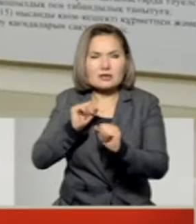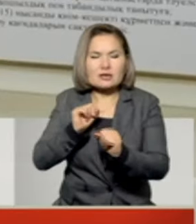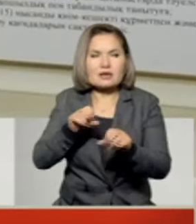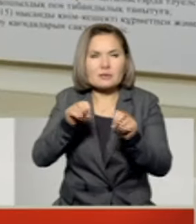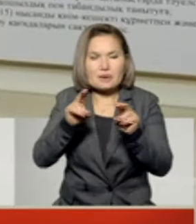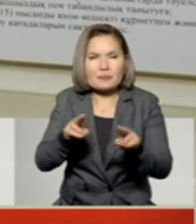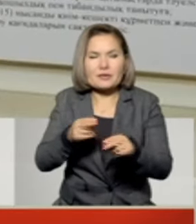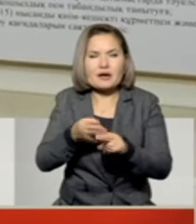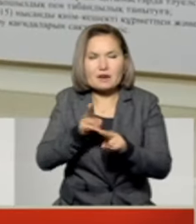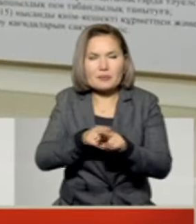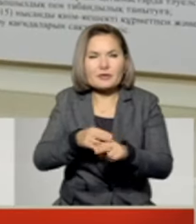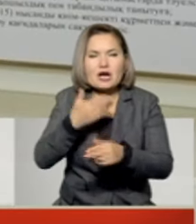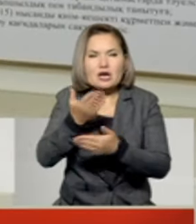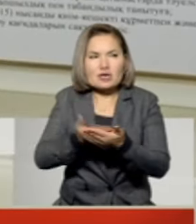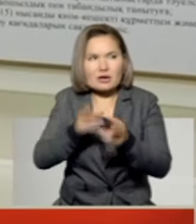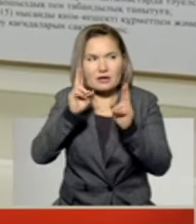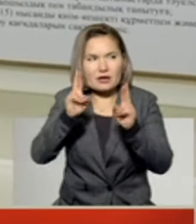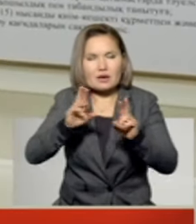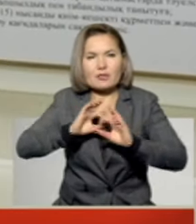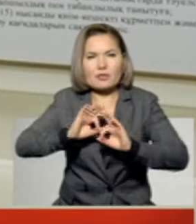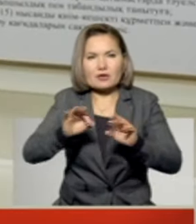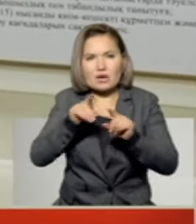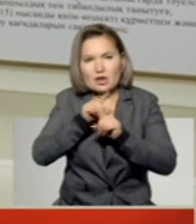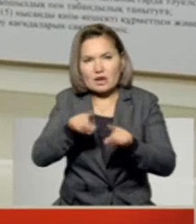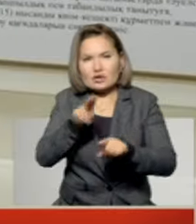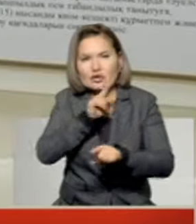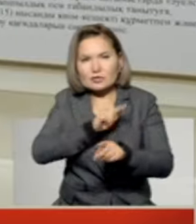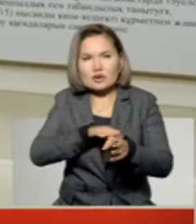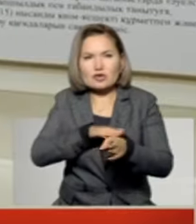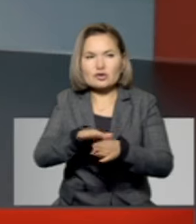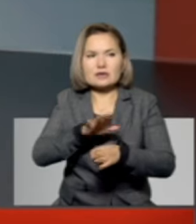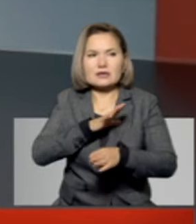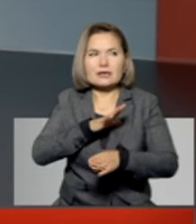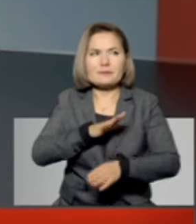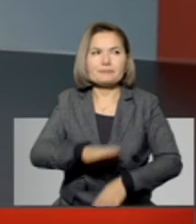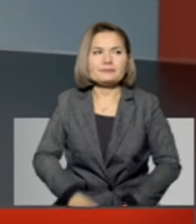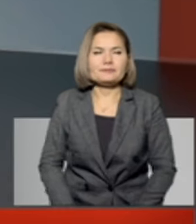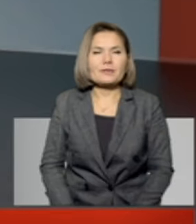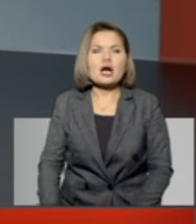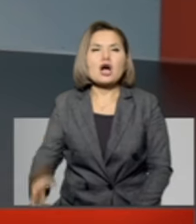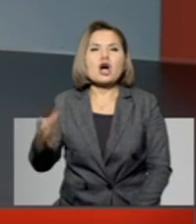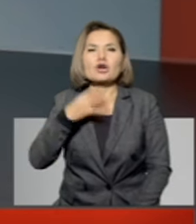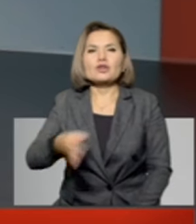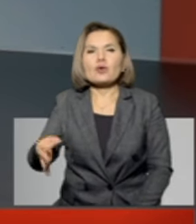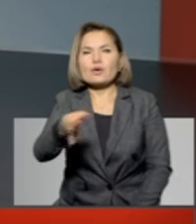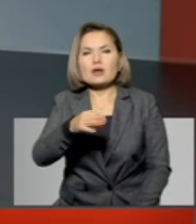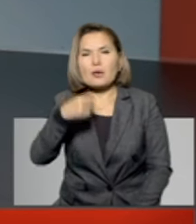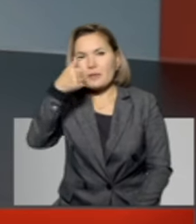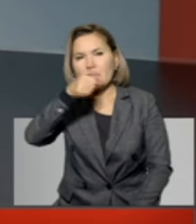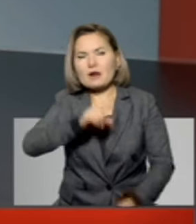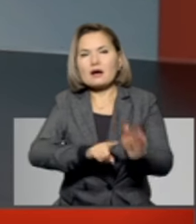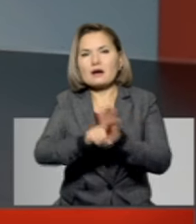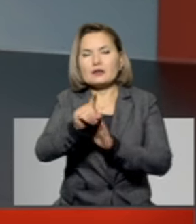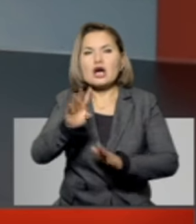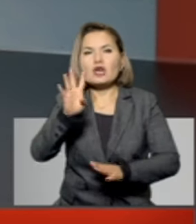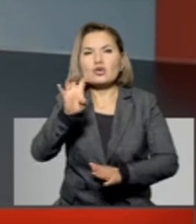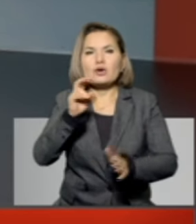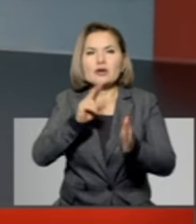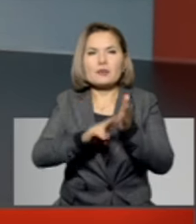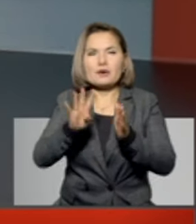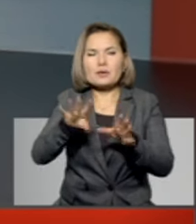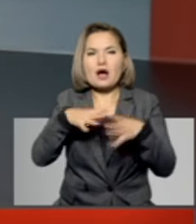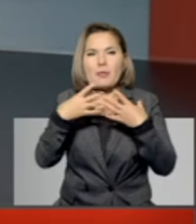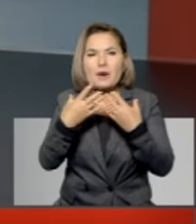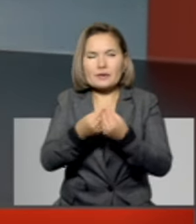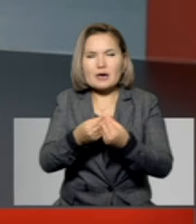сондайдан алысырақ болыңдар деген насихаттау жұмыстары жүргізілді. Қызылорда облысында жыл басынан бері